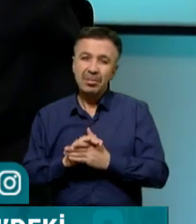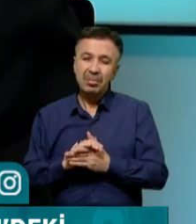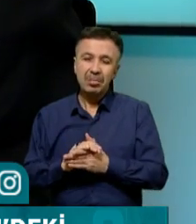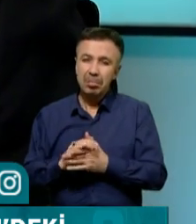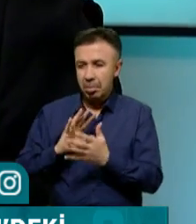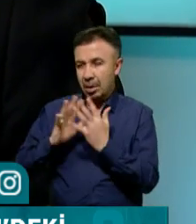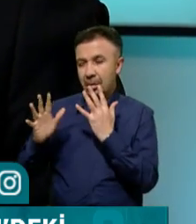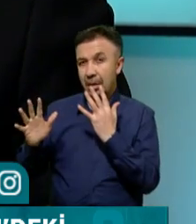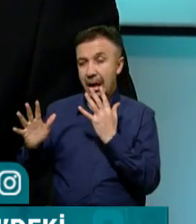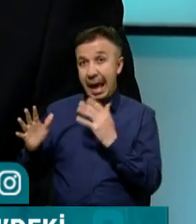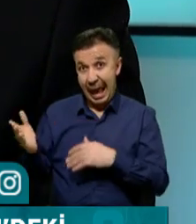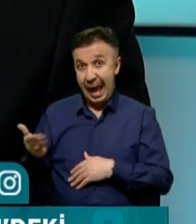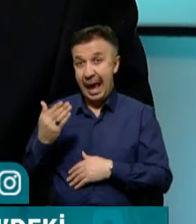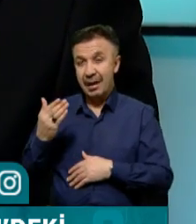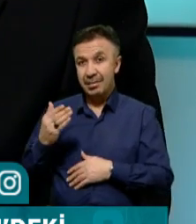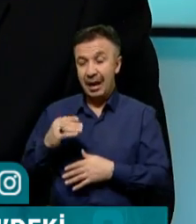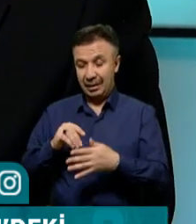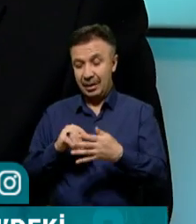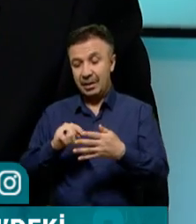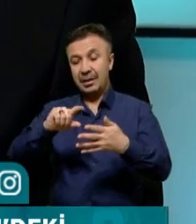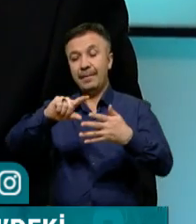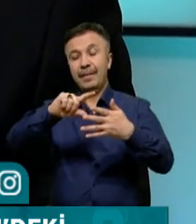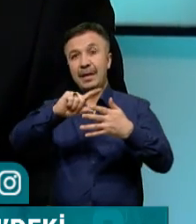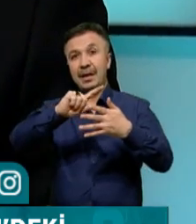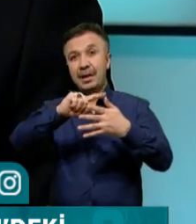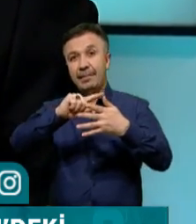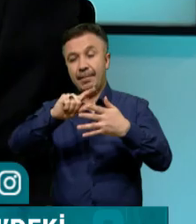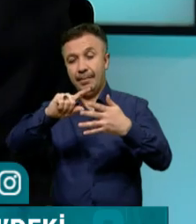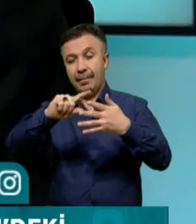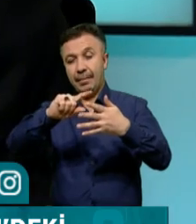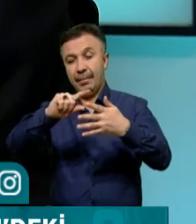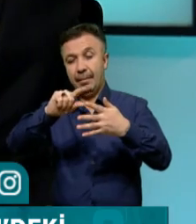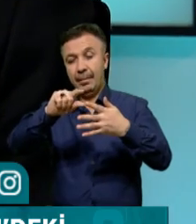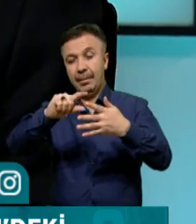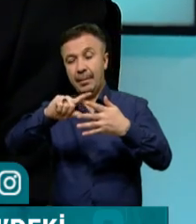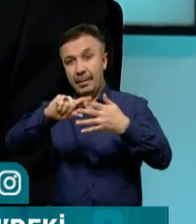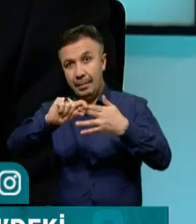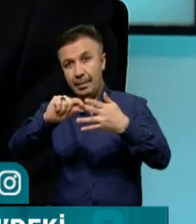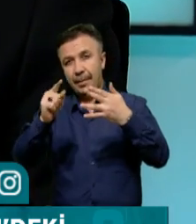Eğer atlayacaksa da ikişer ikişer atlayacak. Bu sünnettir ama